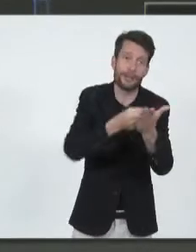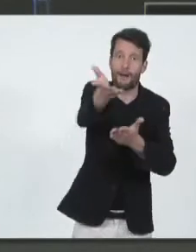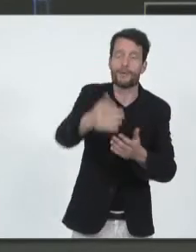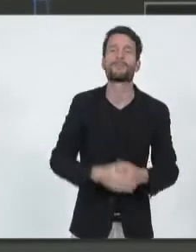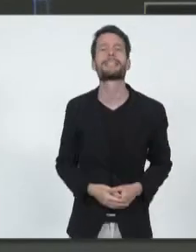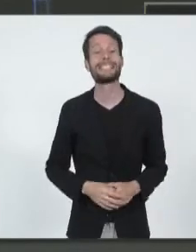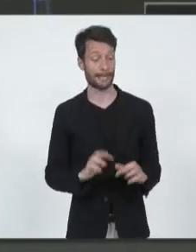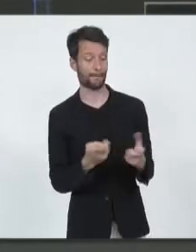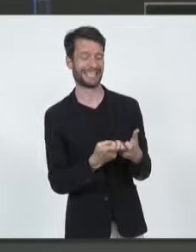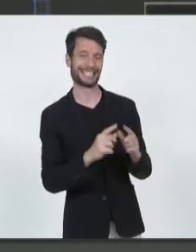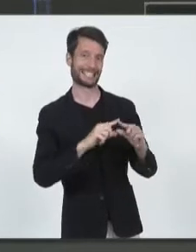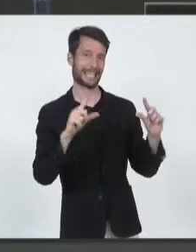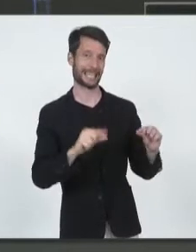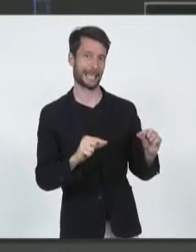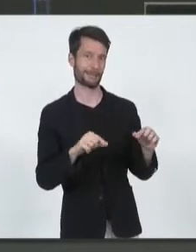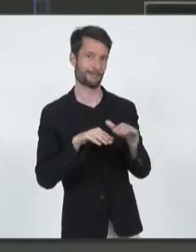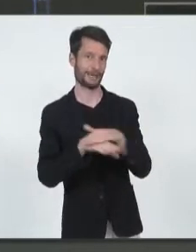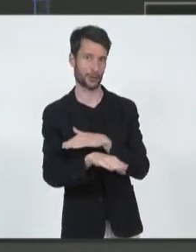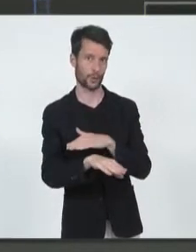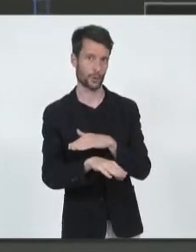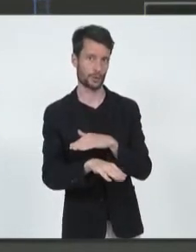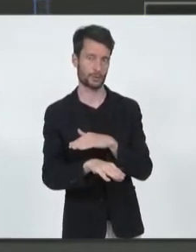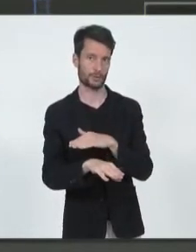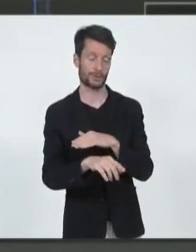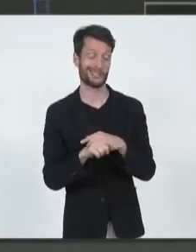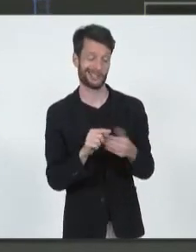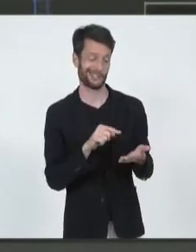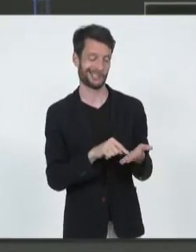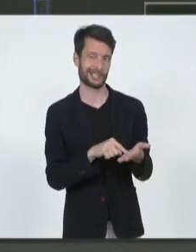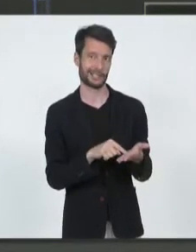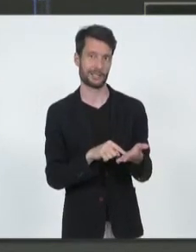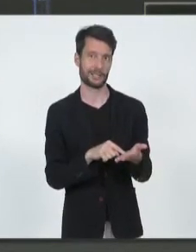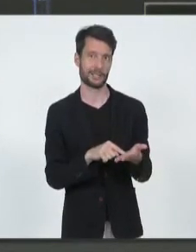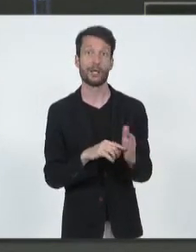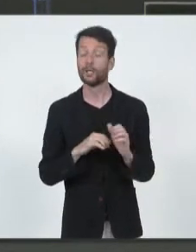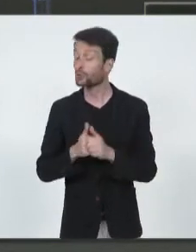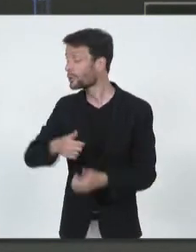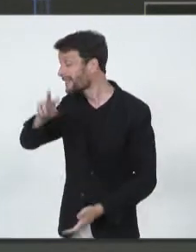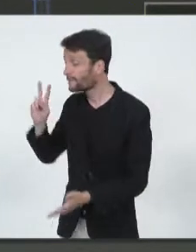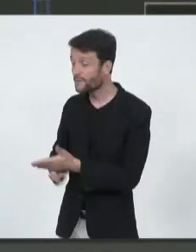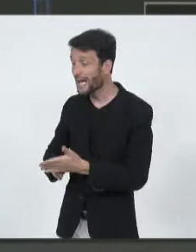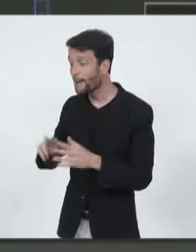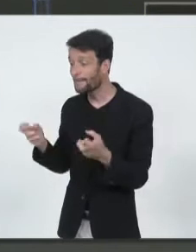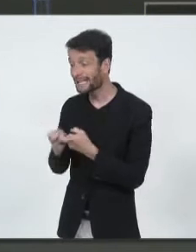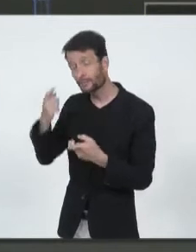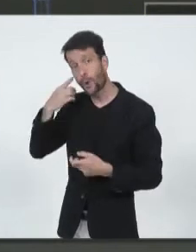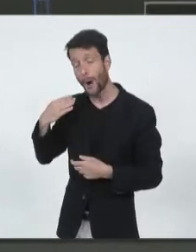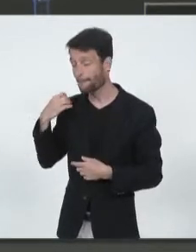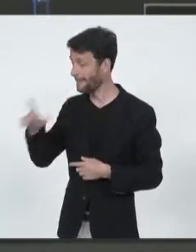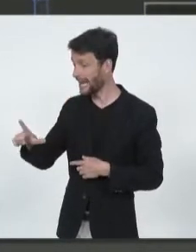ticket, il n'y a évidemment pas la totalité de ce que coûtent nos transports publics à notre